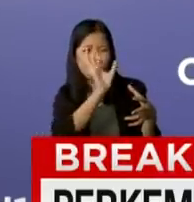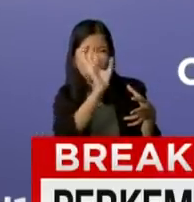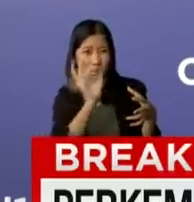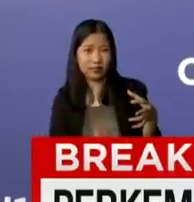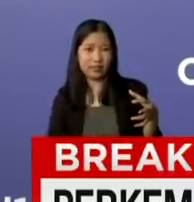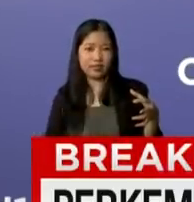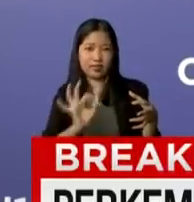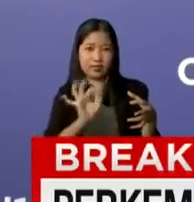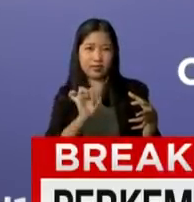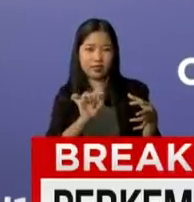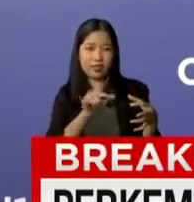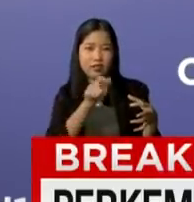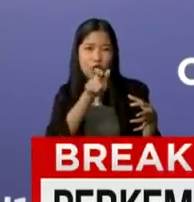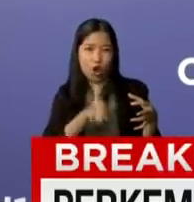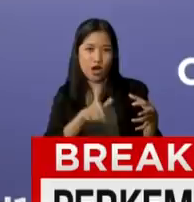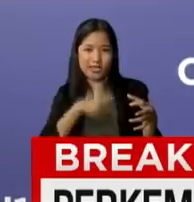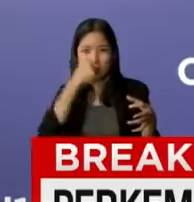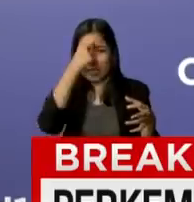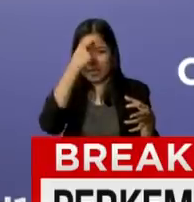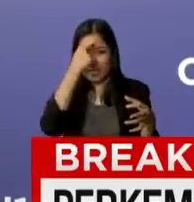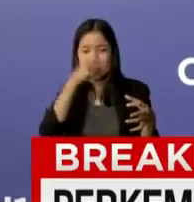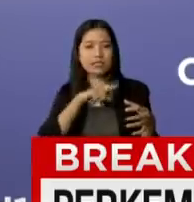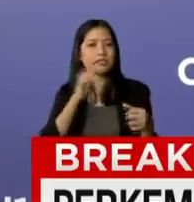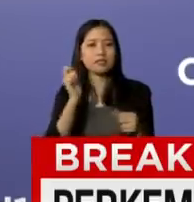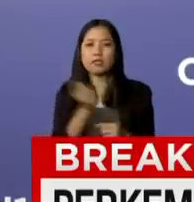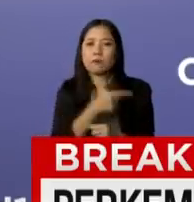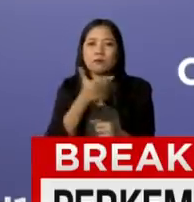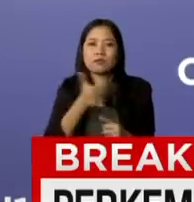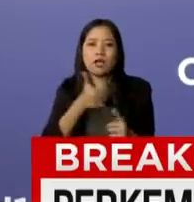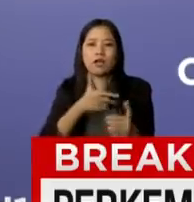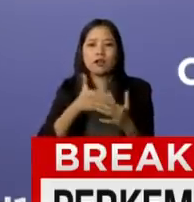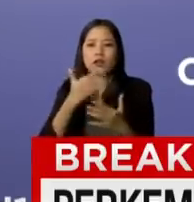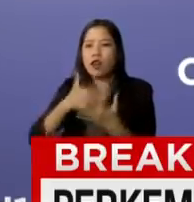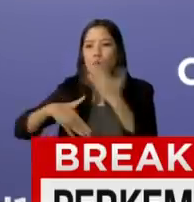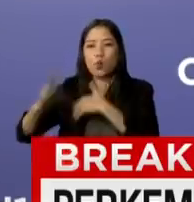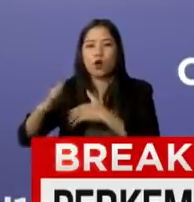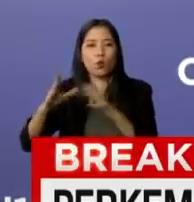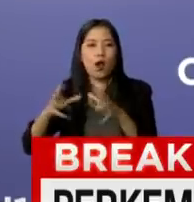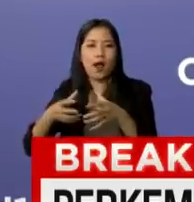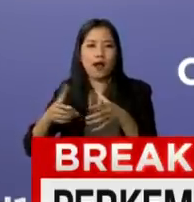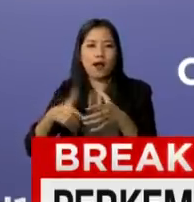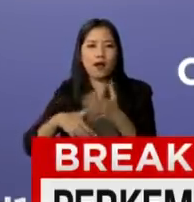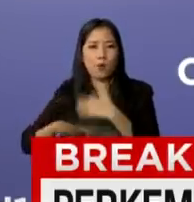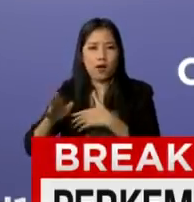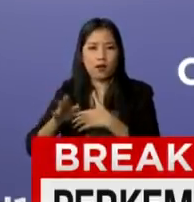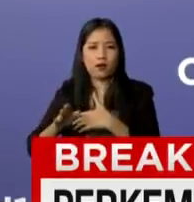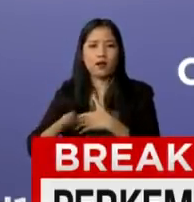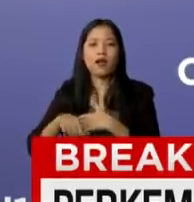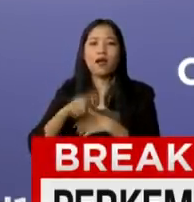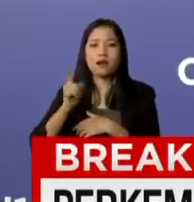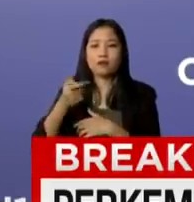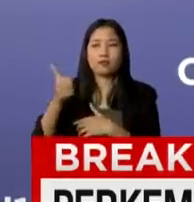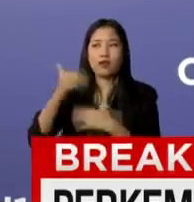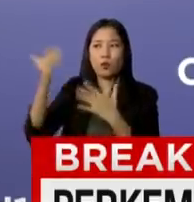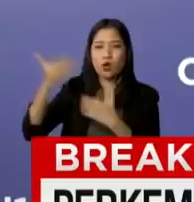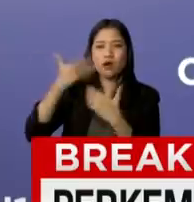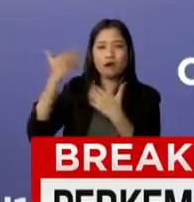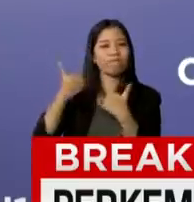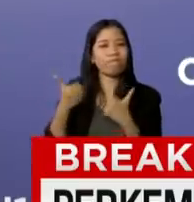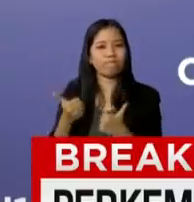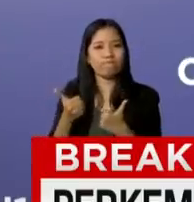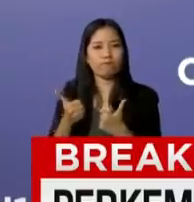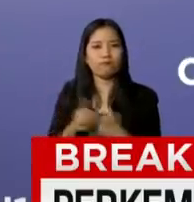orang yang positif akan dengan cepat bisa dikeluarkan dari ruangan itu dengan aliran udara yang baik